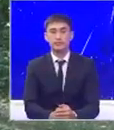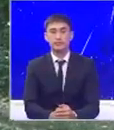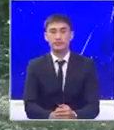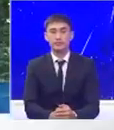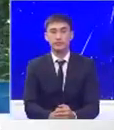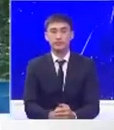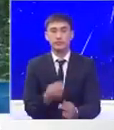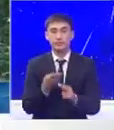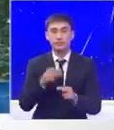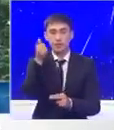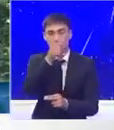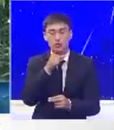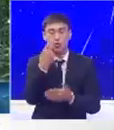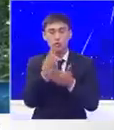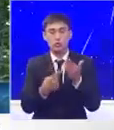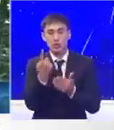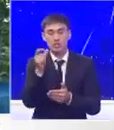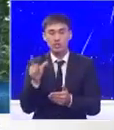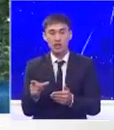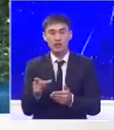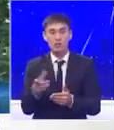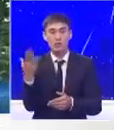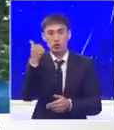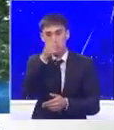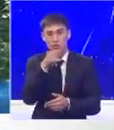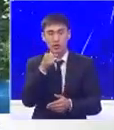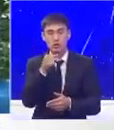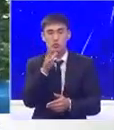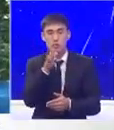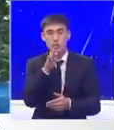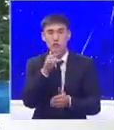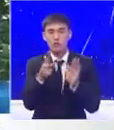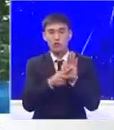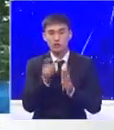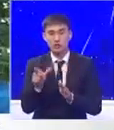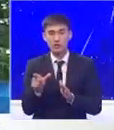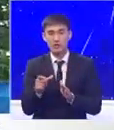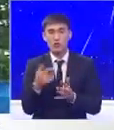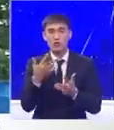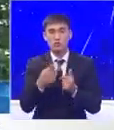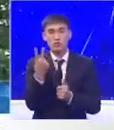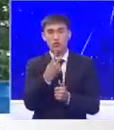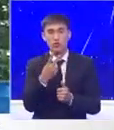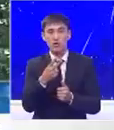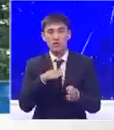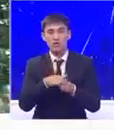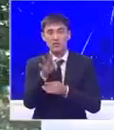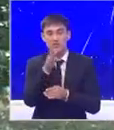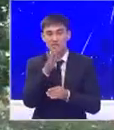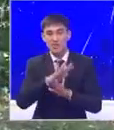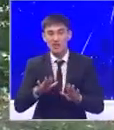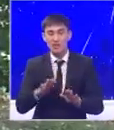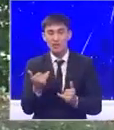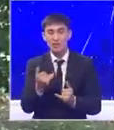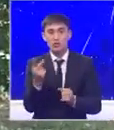в этом году уже утонул один человек в прошлом году за аналогичный период 8 человек в том числе двое несовершеннолетних в